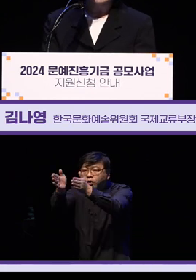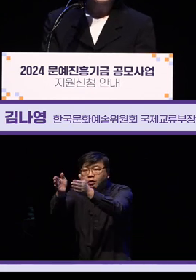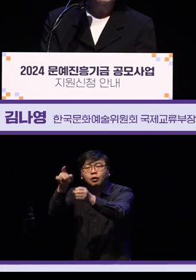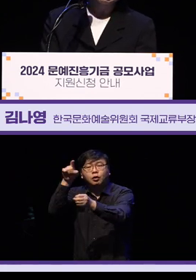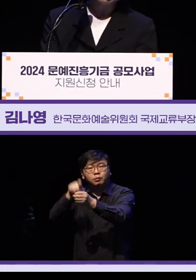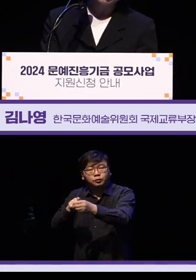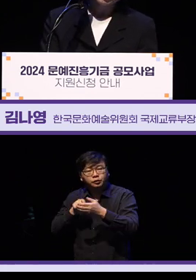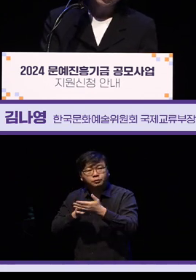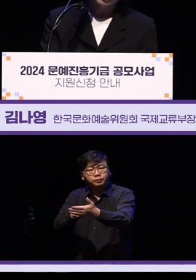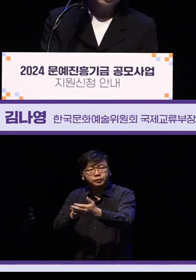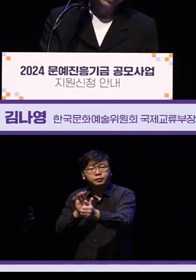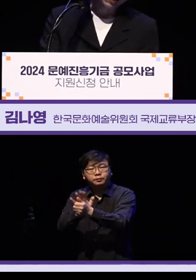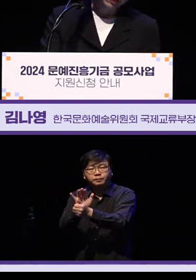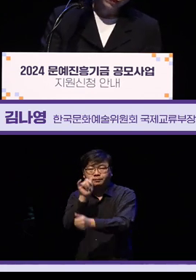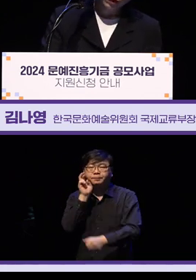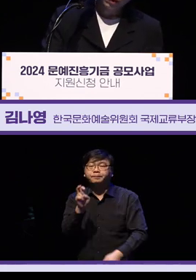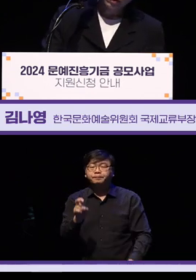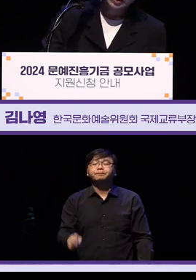하였습니다